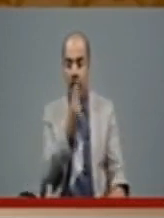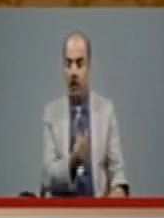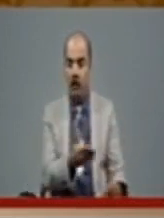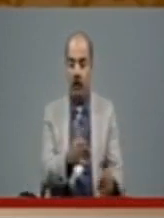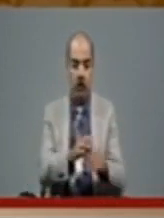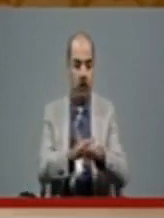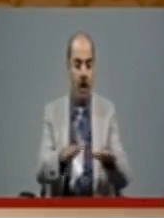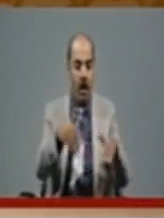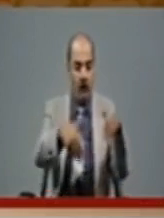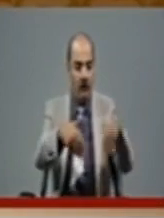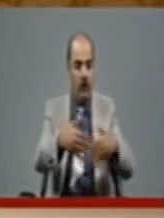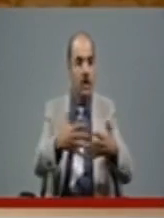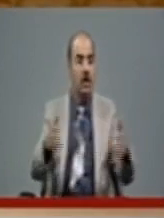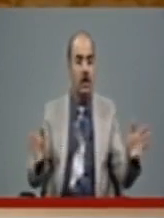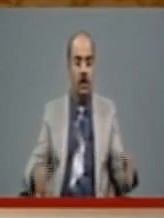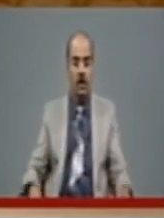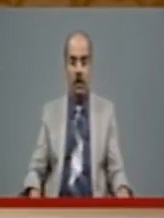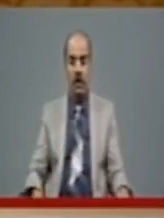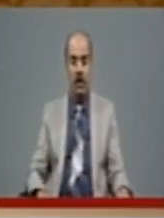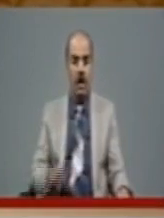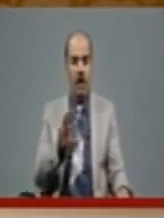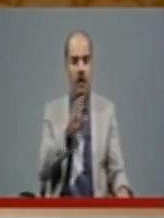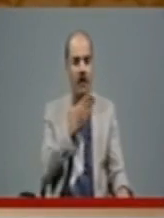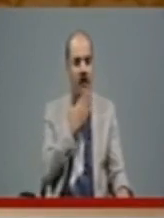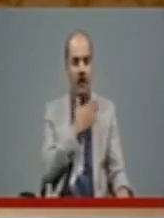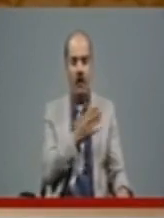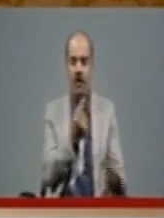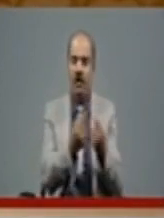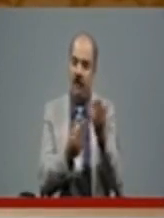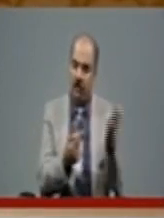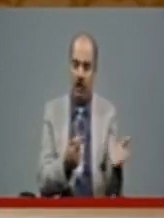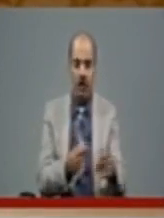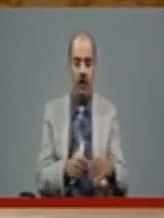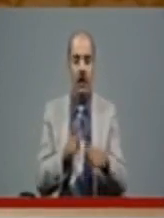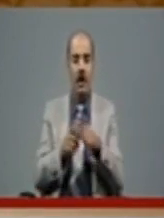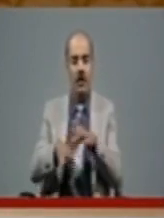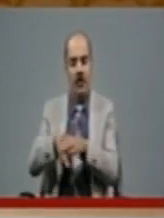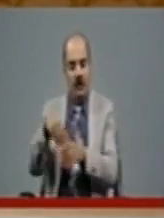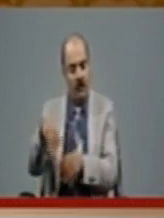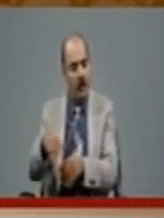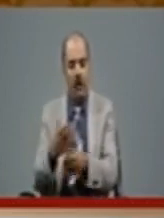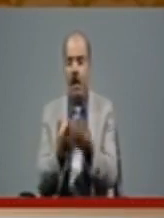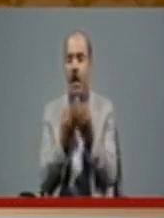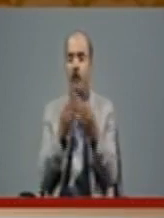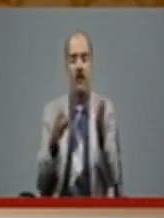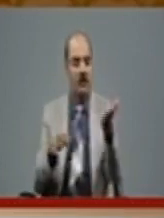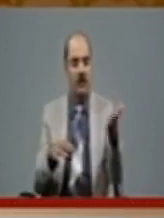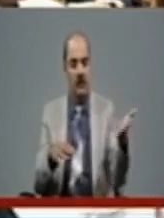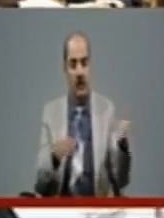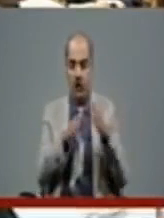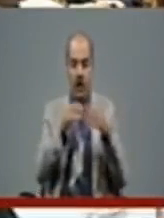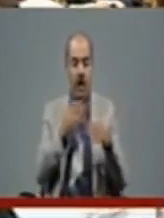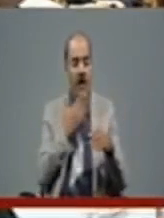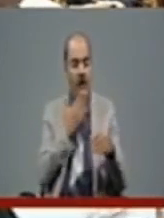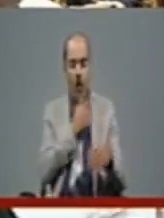جدا، سواء في كل المجالات، لو اتكلمنا في الزراعة، لو اتكلمنا في التعدين، كل المجالات اللي موجودة لا